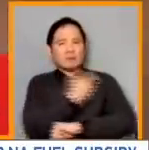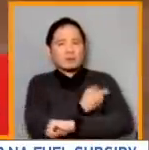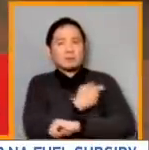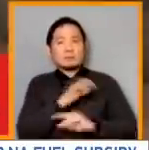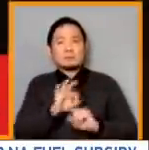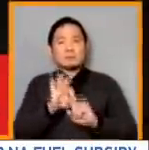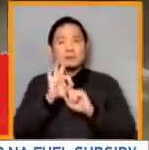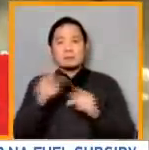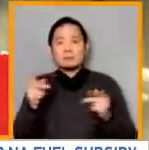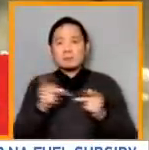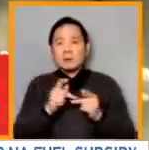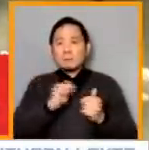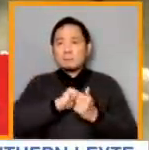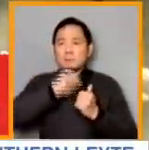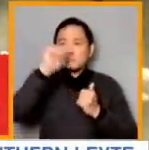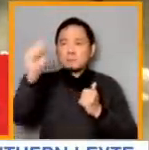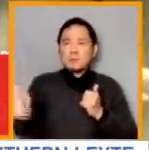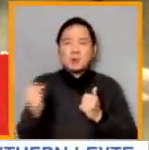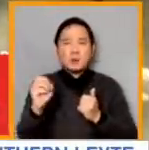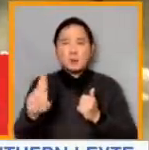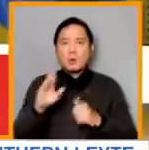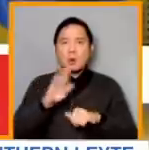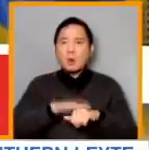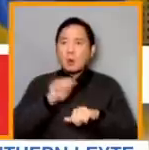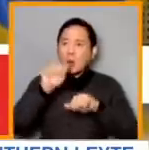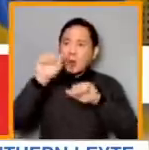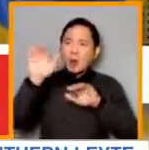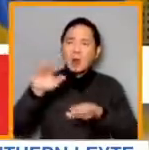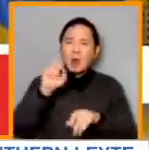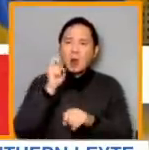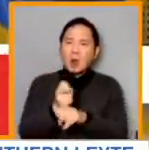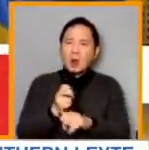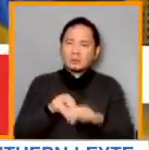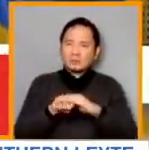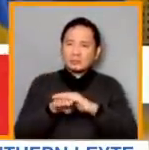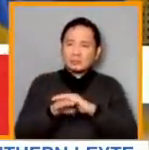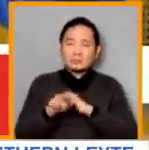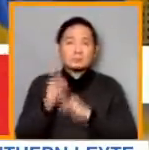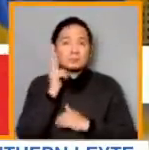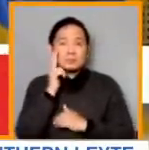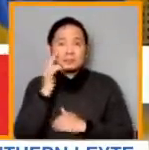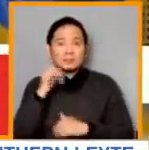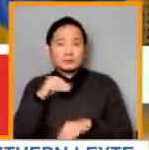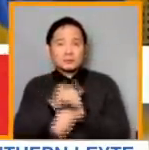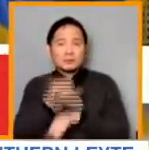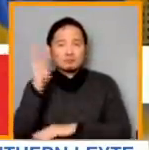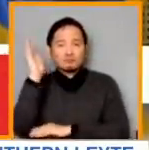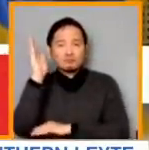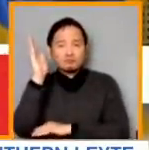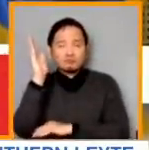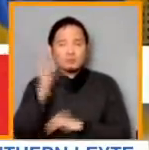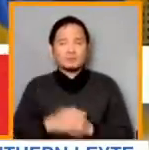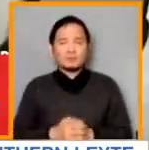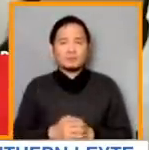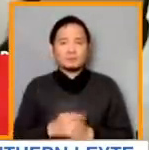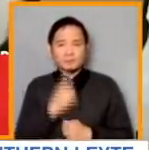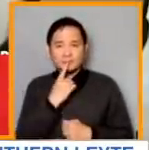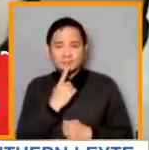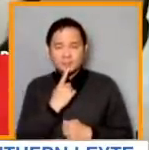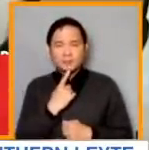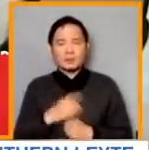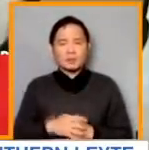o nasa bundok. Ipinag-utos siya ni Pangulong Duterte sa Talk to the People kagabi. Sa gitna ito ng nalalapit na pagka-expire